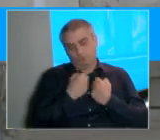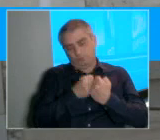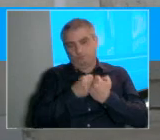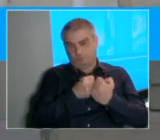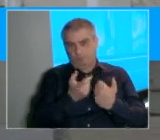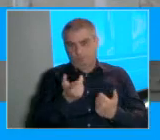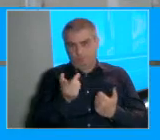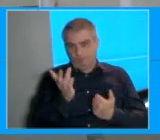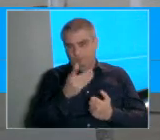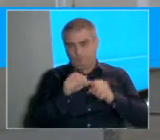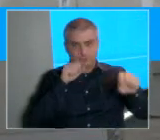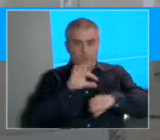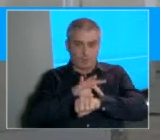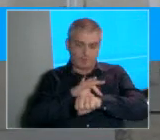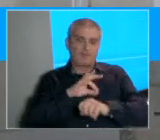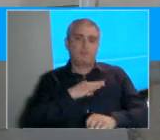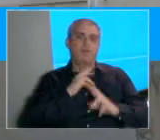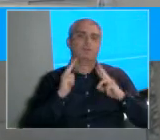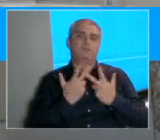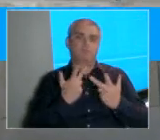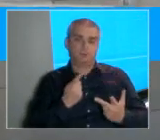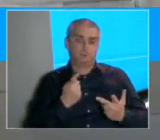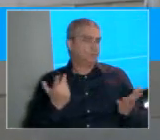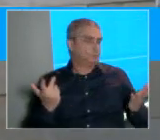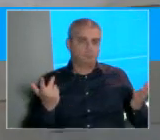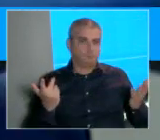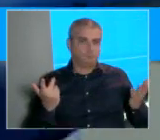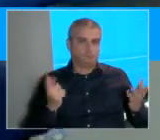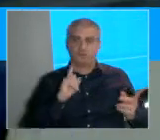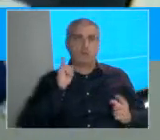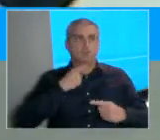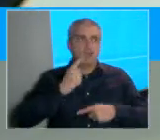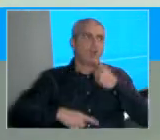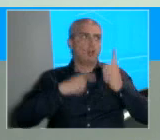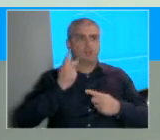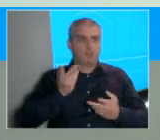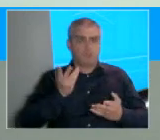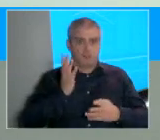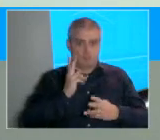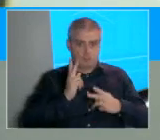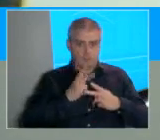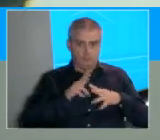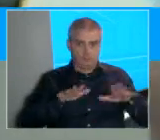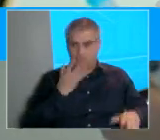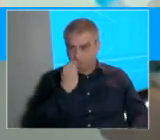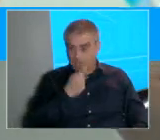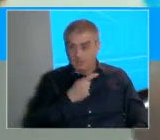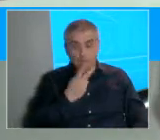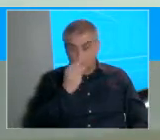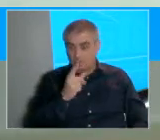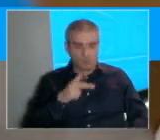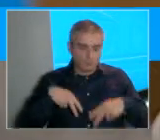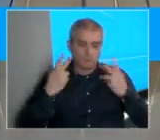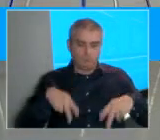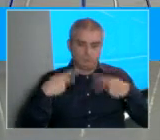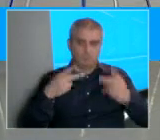עליהם בהסתדרות הרפואית ובאיגוד רופאי בריאות הציבור. כן. ולא צריך להיות מופתע כל שנה מהשפעת, כי כל שנה, עידן, השפעת